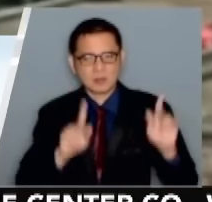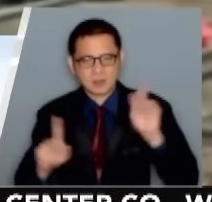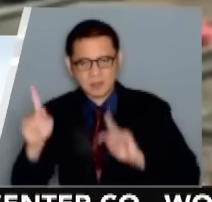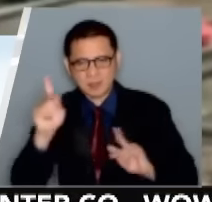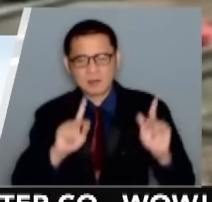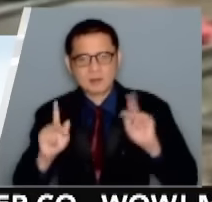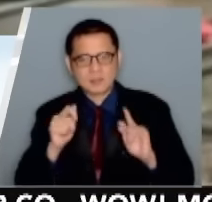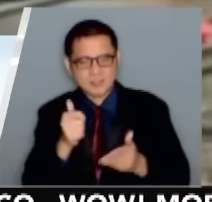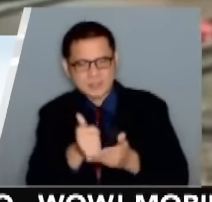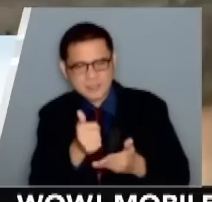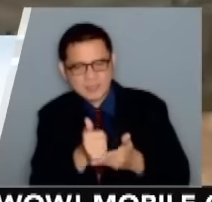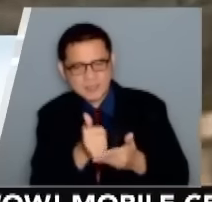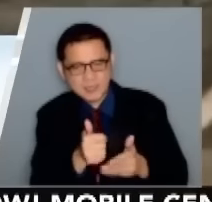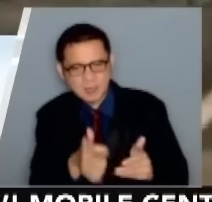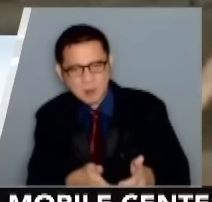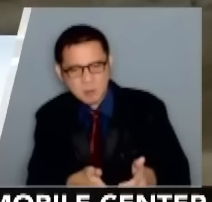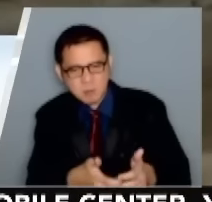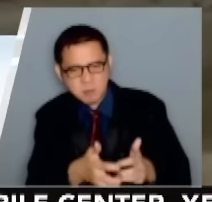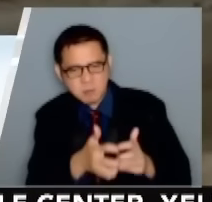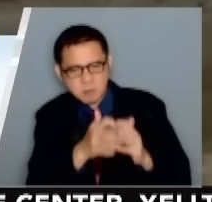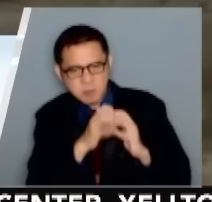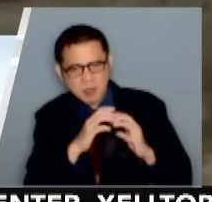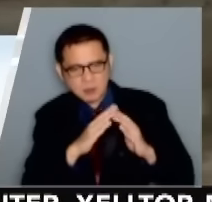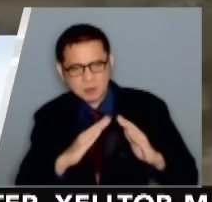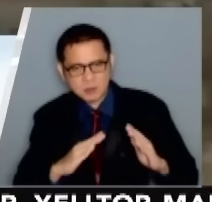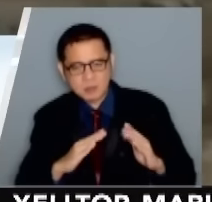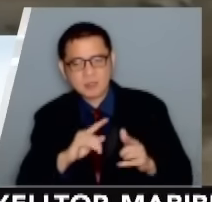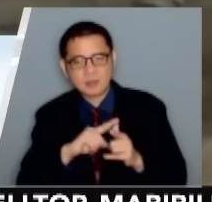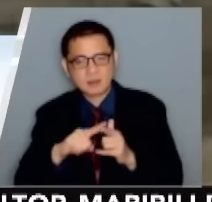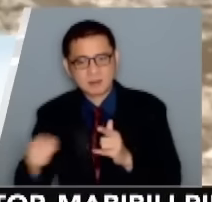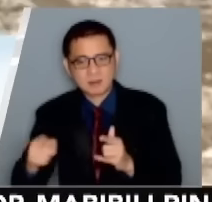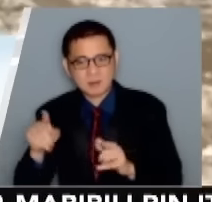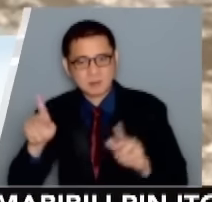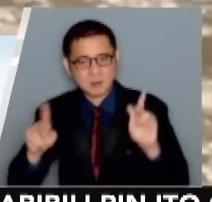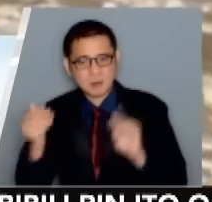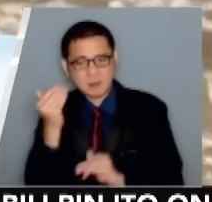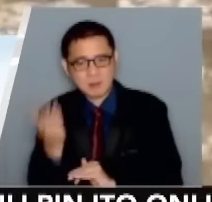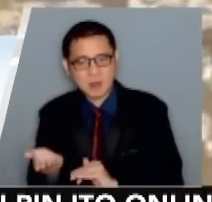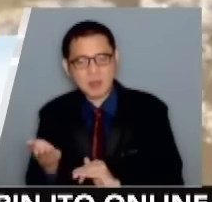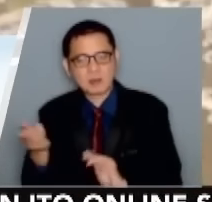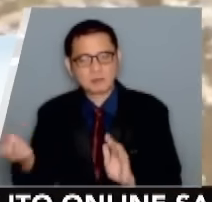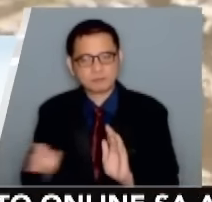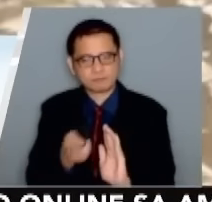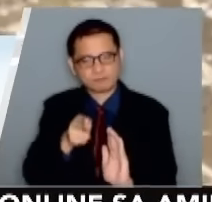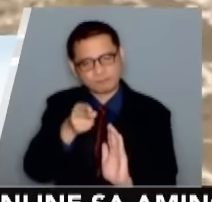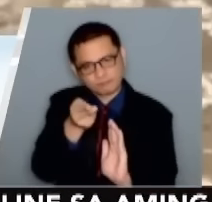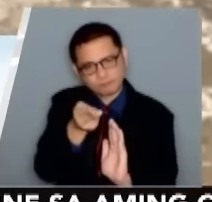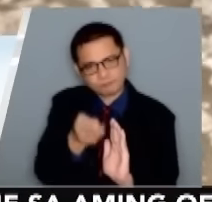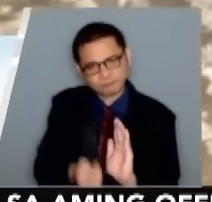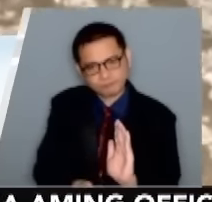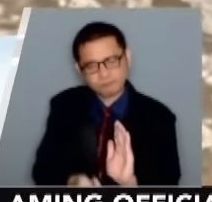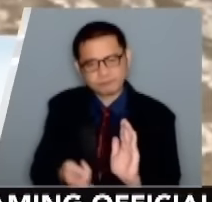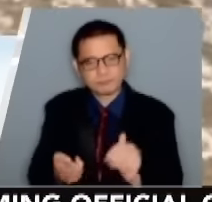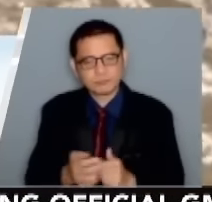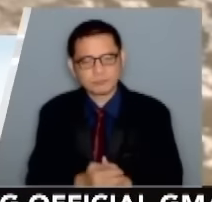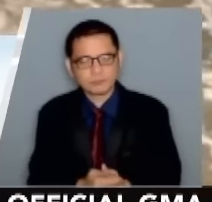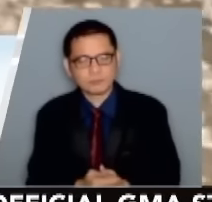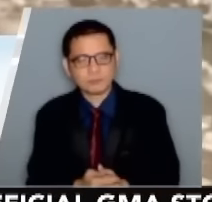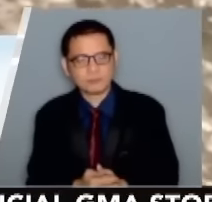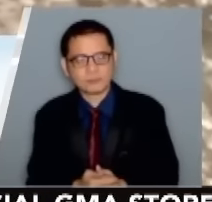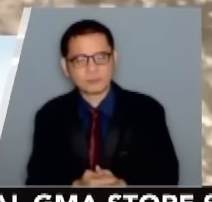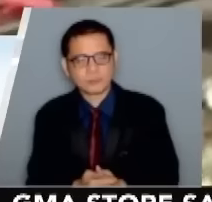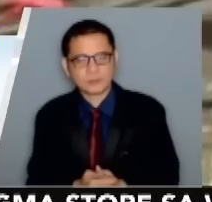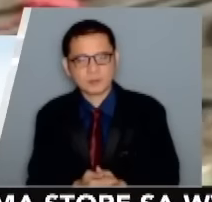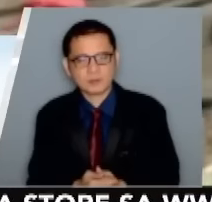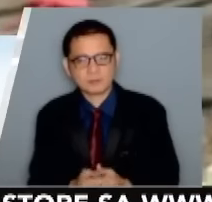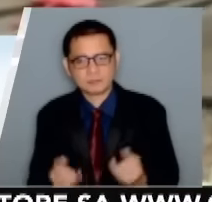bahay para maiburol ng maayos ang kaanak na si Wilfredo Caliha. Kasagsagan na ng Bagyong Julian nang magpa siya ang